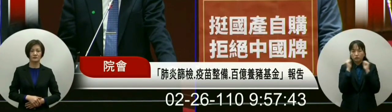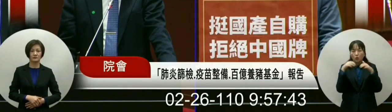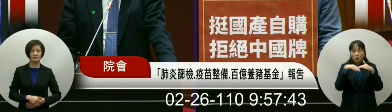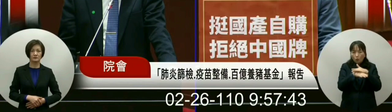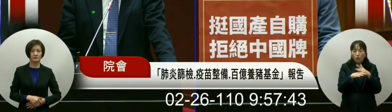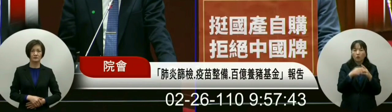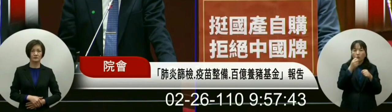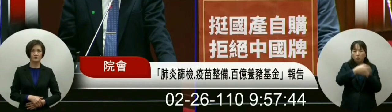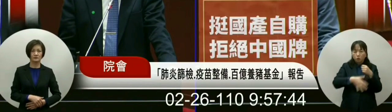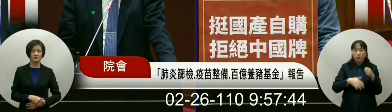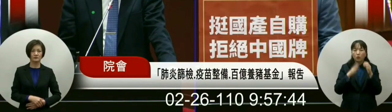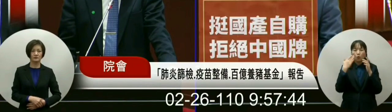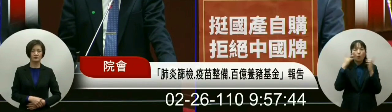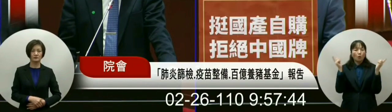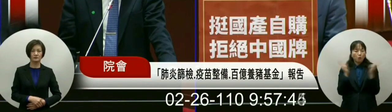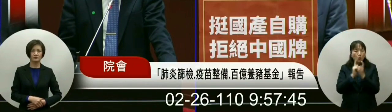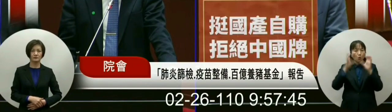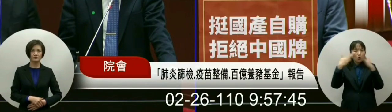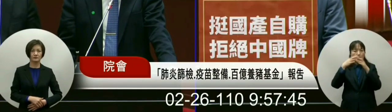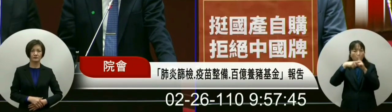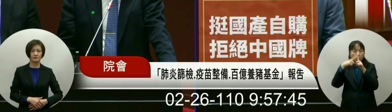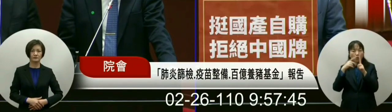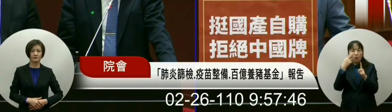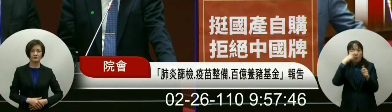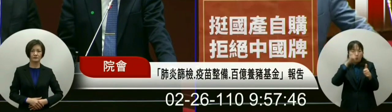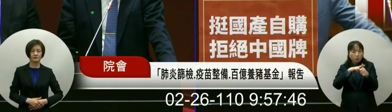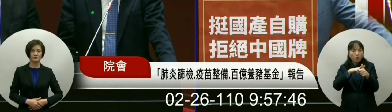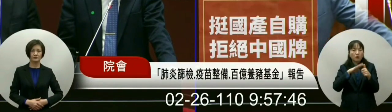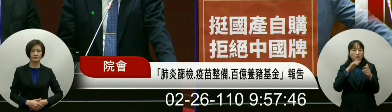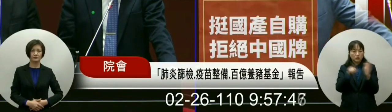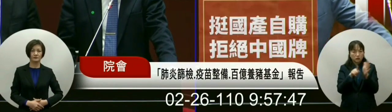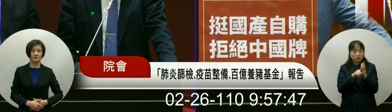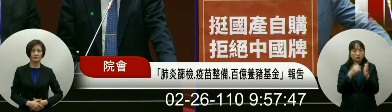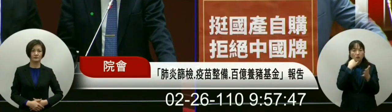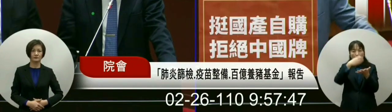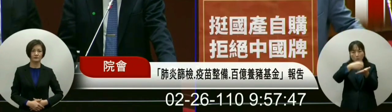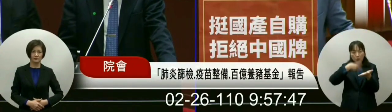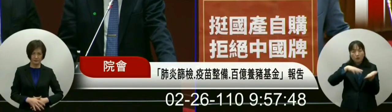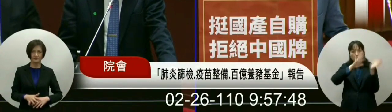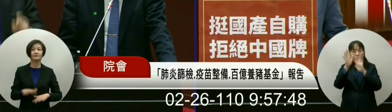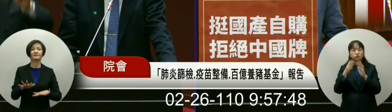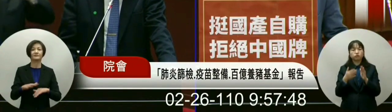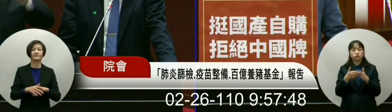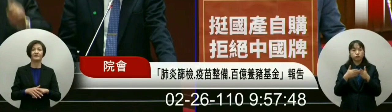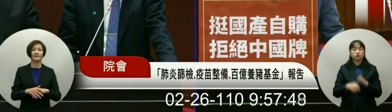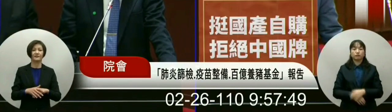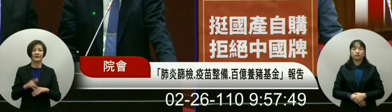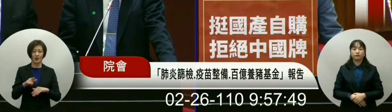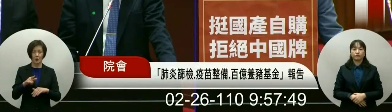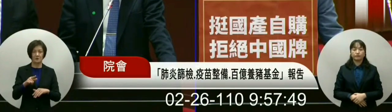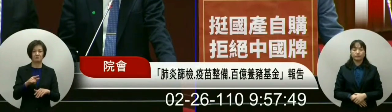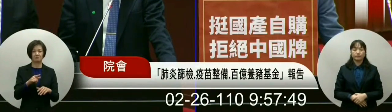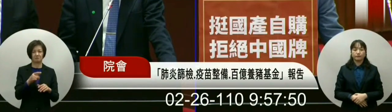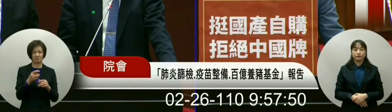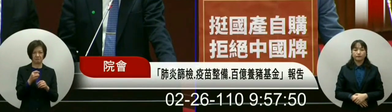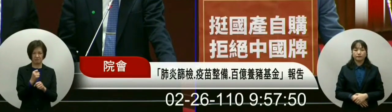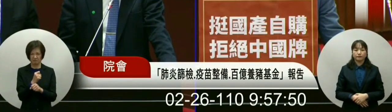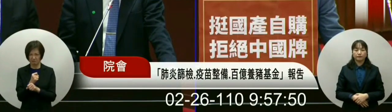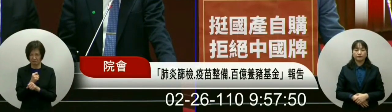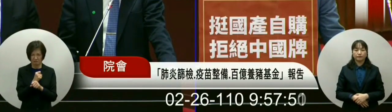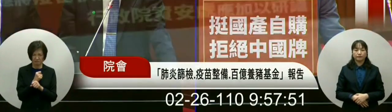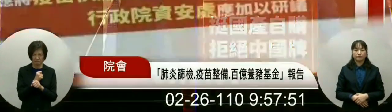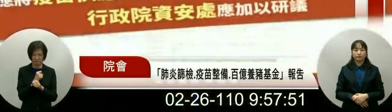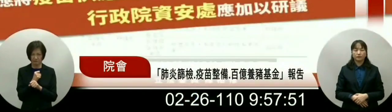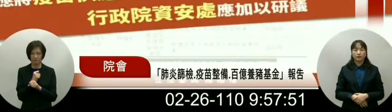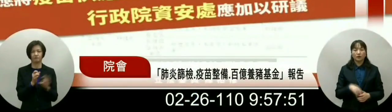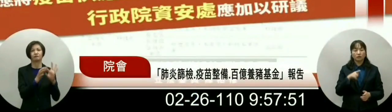统的攻击行为对着咱台湾的部分，是毋是会当给咱一个报告？ 而且，阮一直拢注意这个治安的问